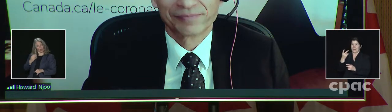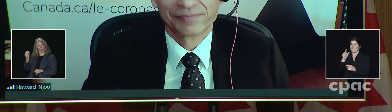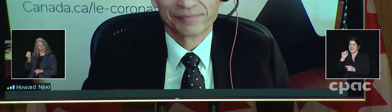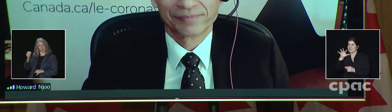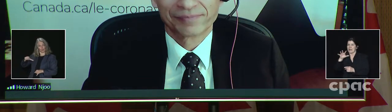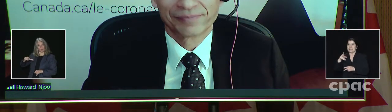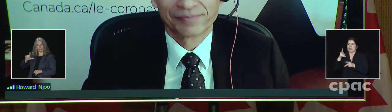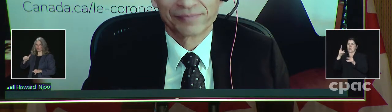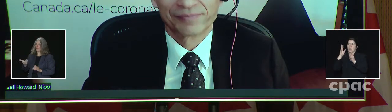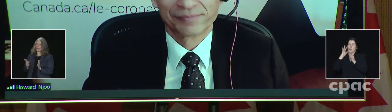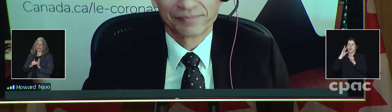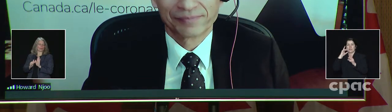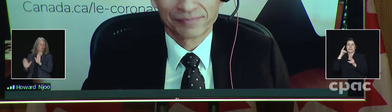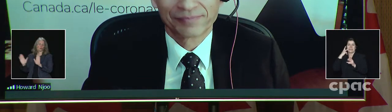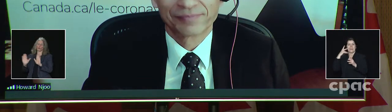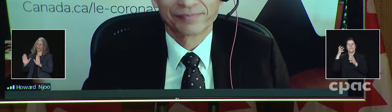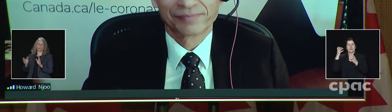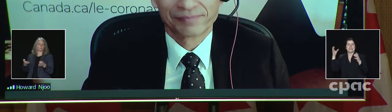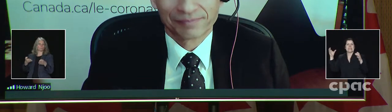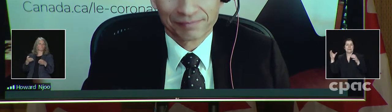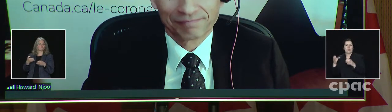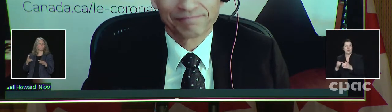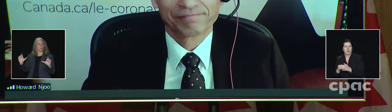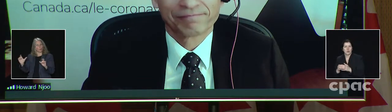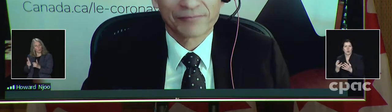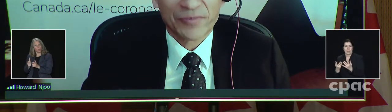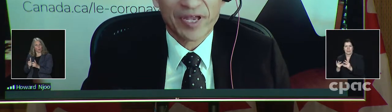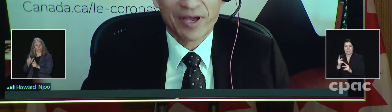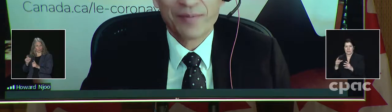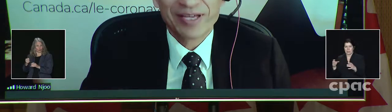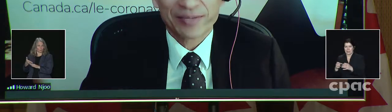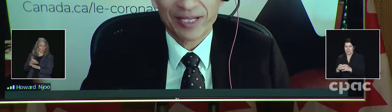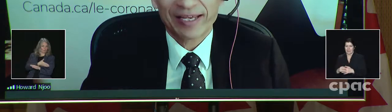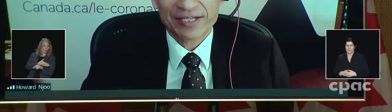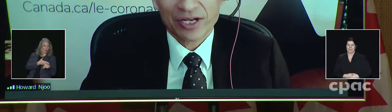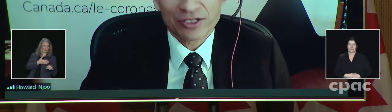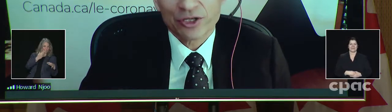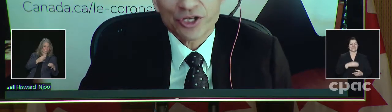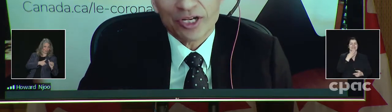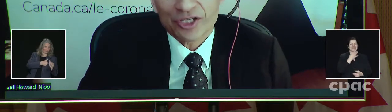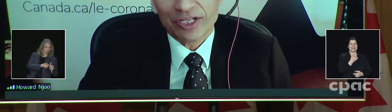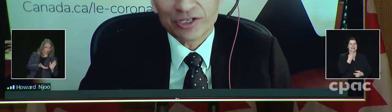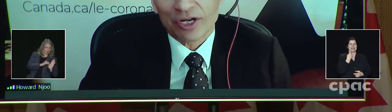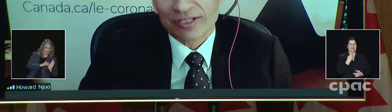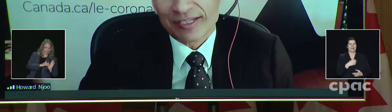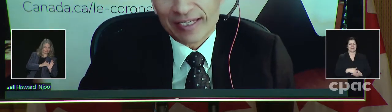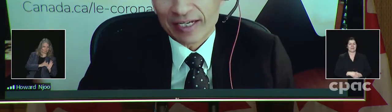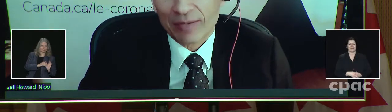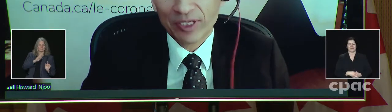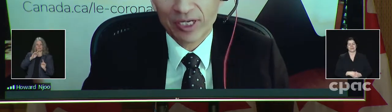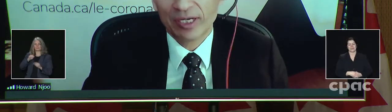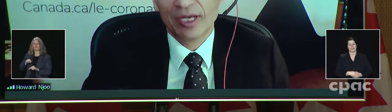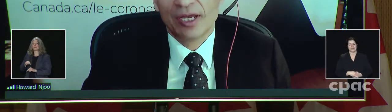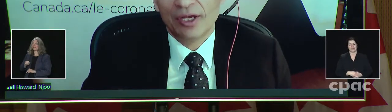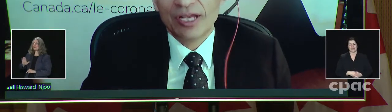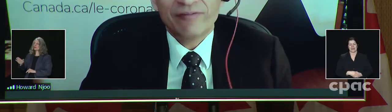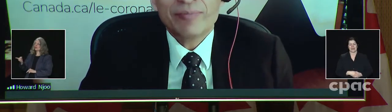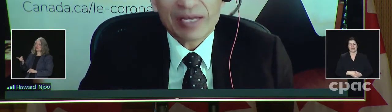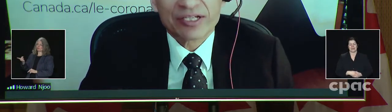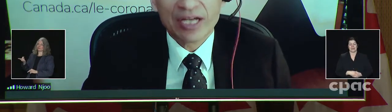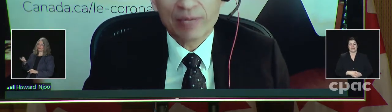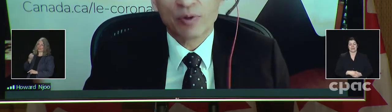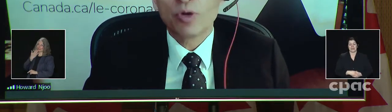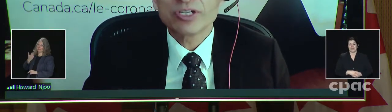de limites de personnes à temps pour les fêtes? OK. Merci pour la question. Ce que j'ai déjà constaté, c'est comme un